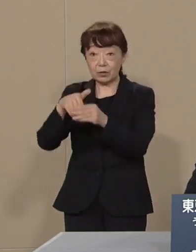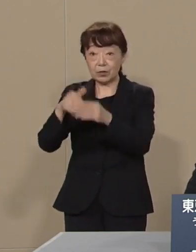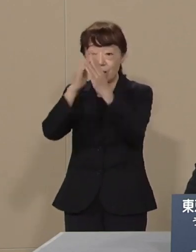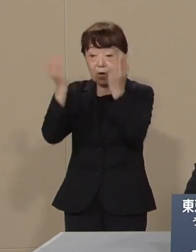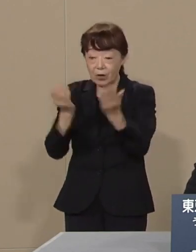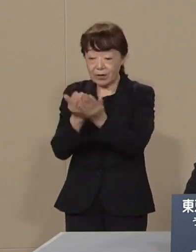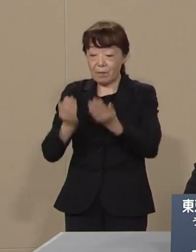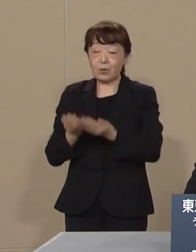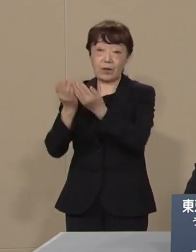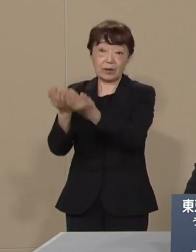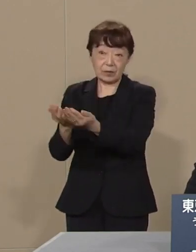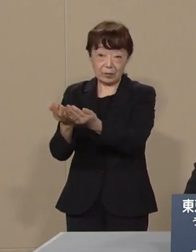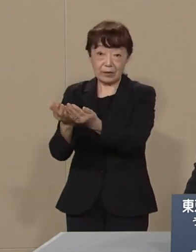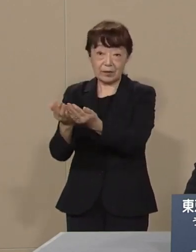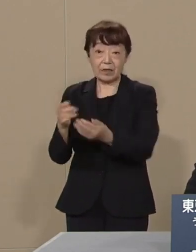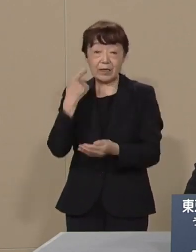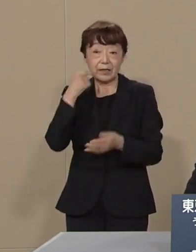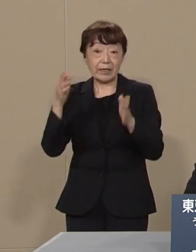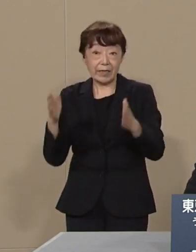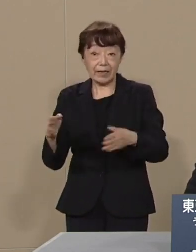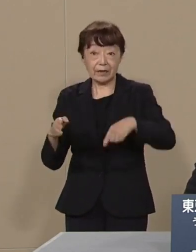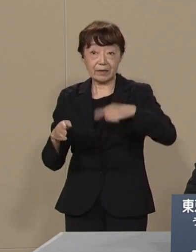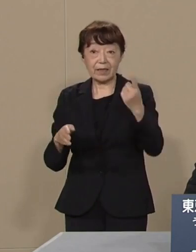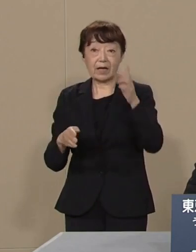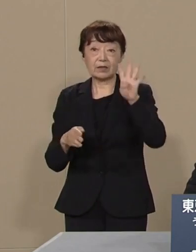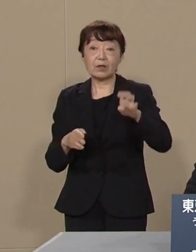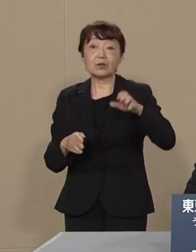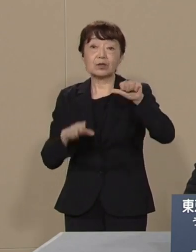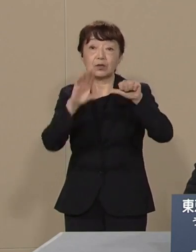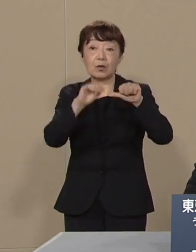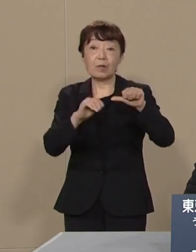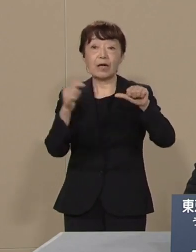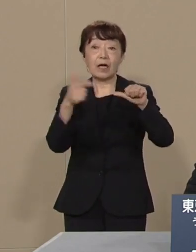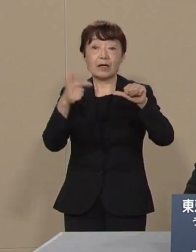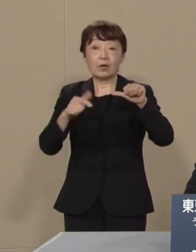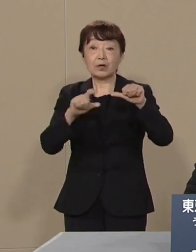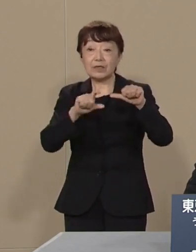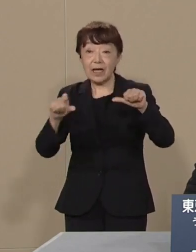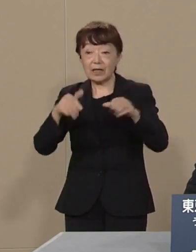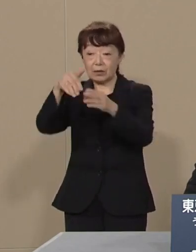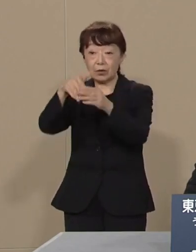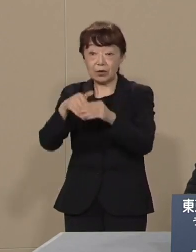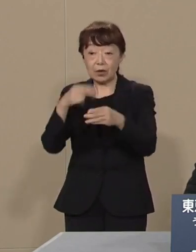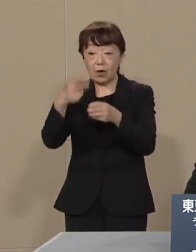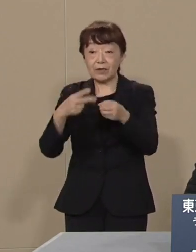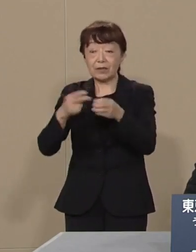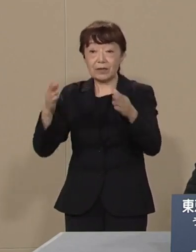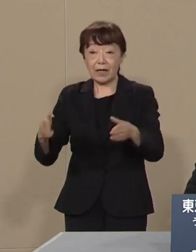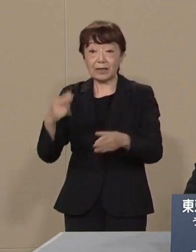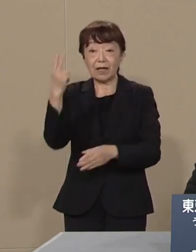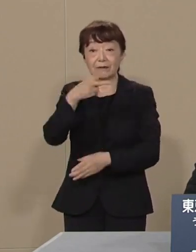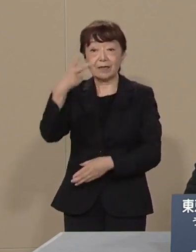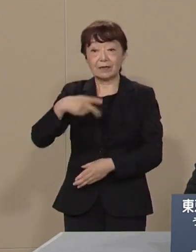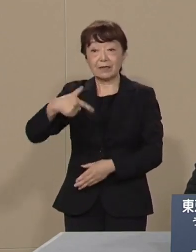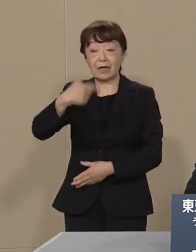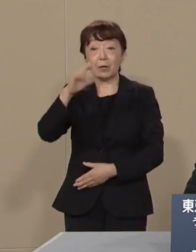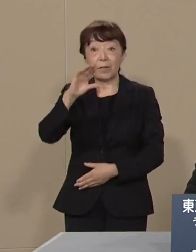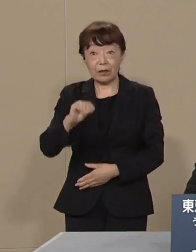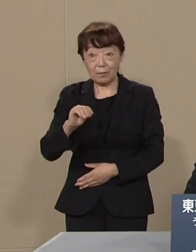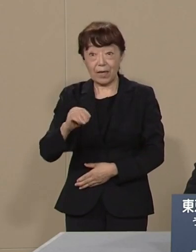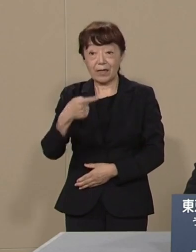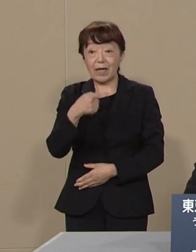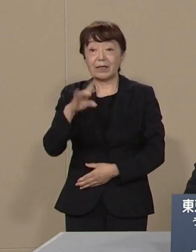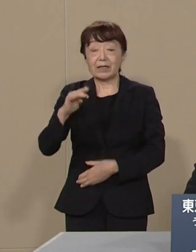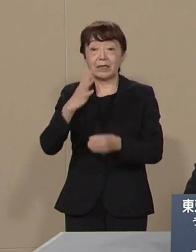返上1ヶ月100456,000円後時給8年間2600万円を1期4年1億円